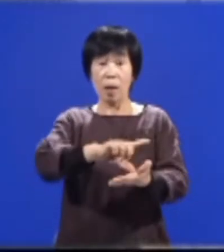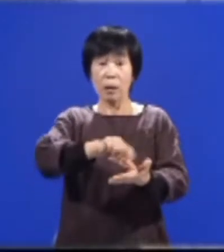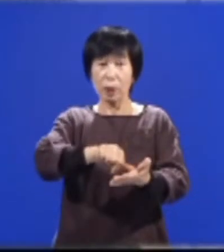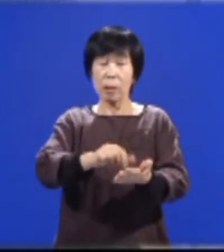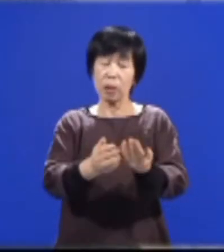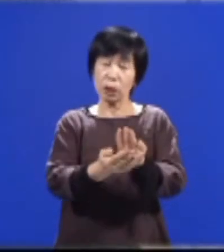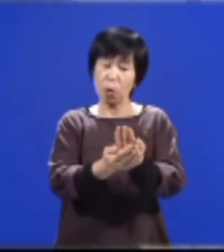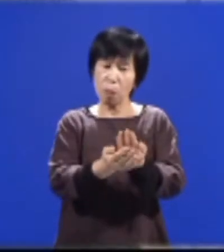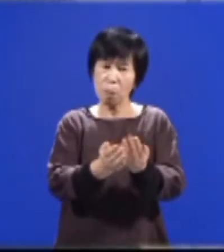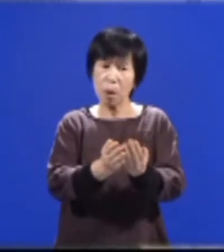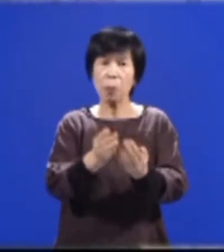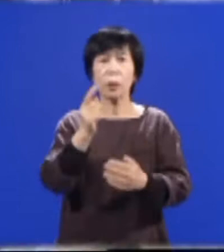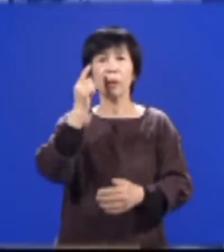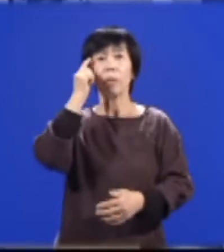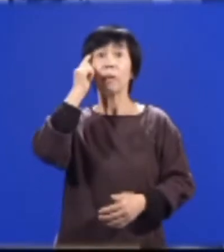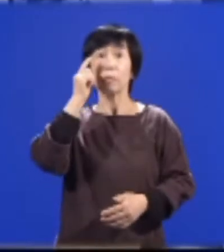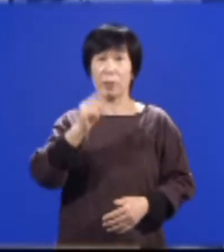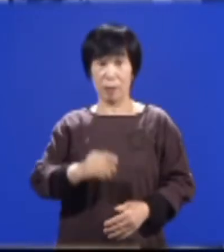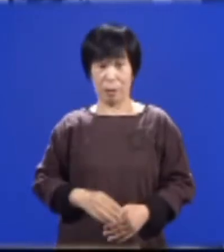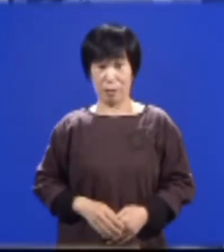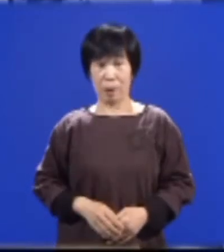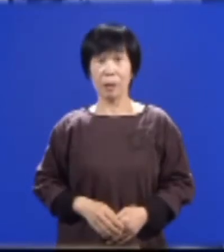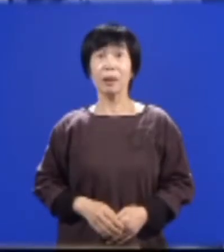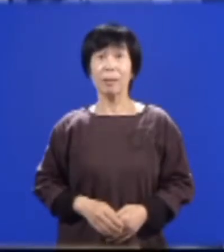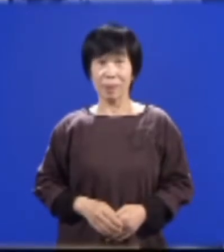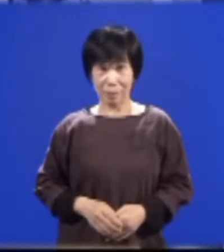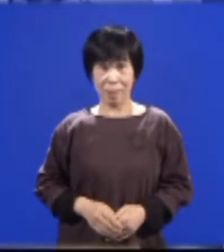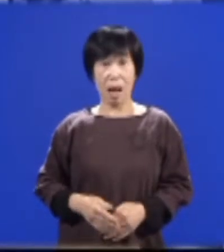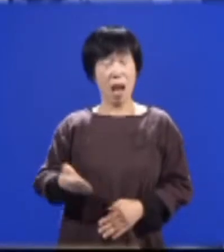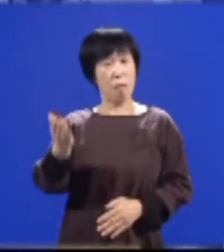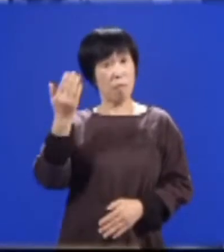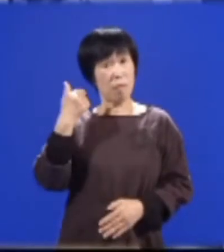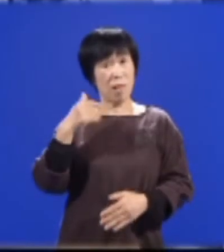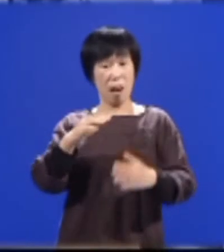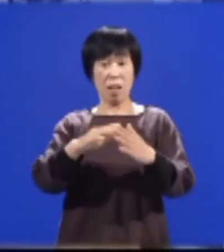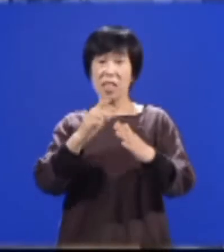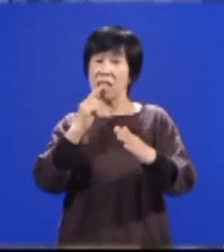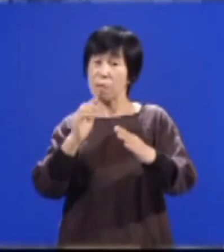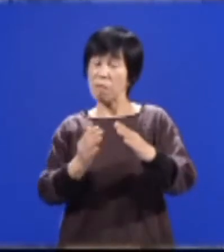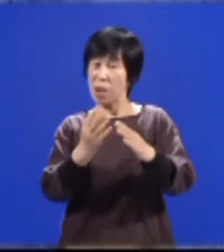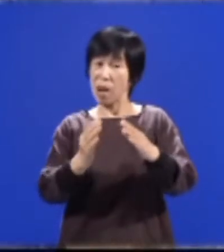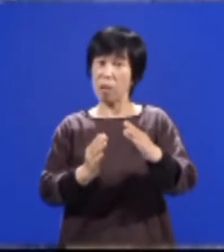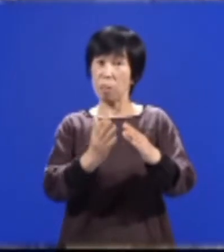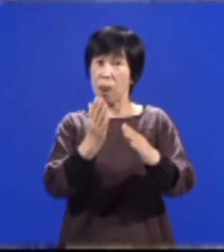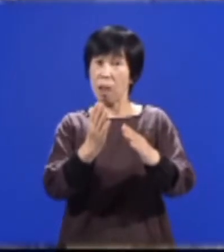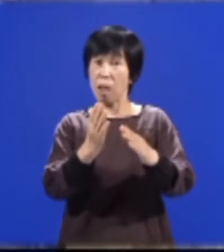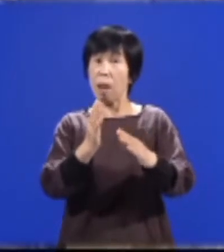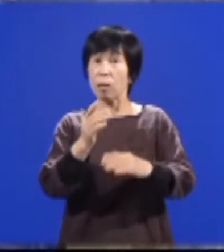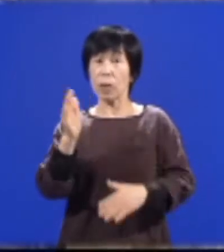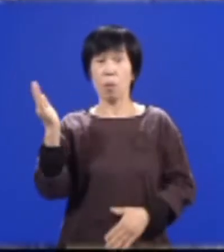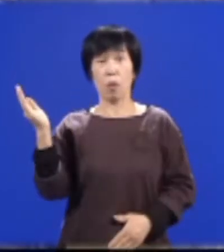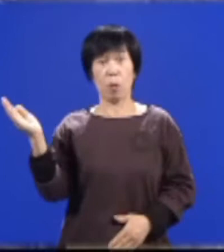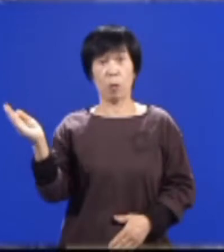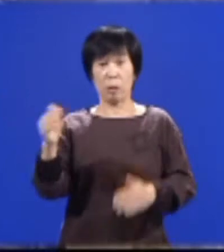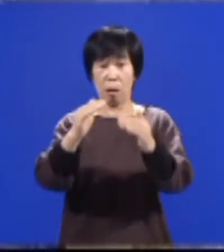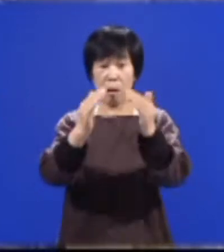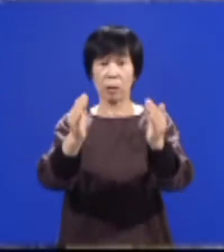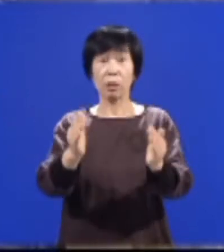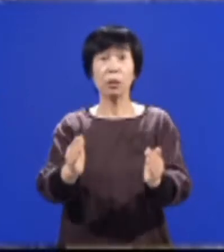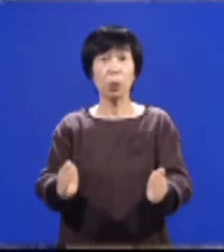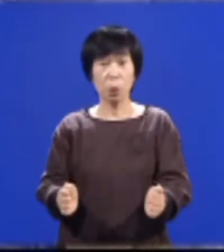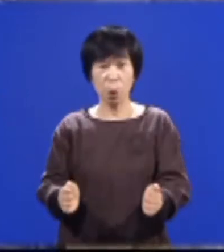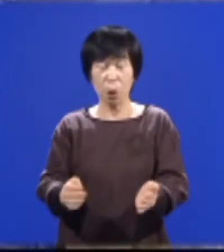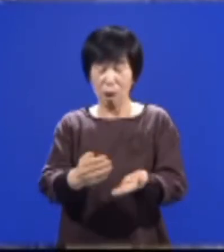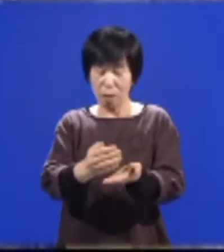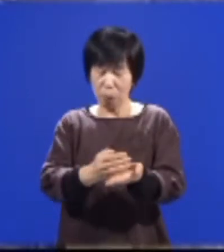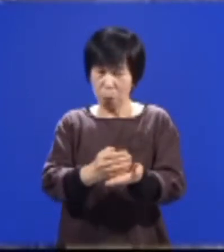るように立っているとか、地蔵堂が全焼するような火事でも 無傷だったお地蔵様が地域で大